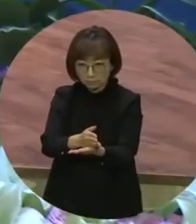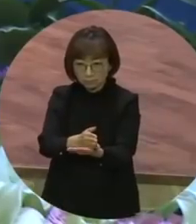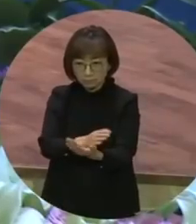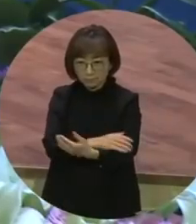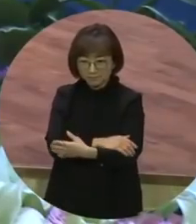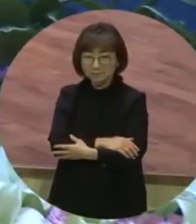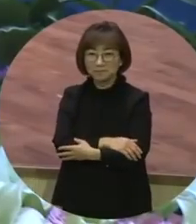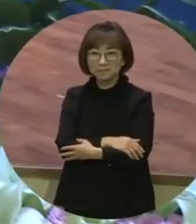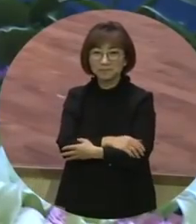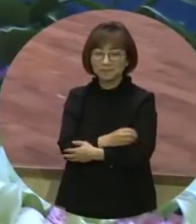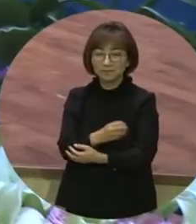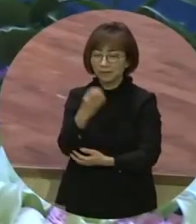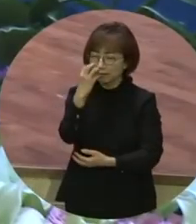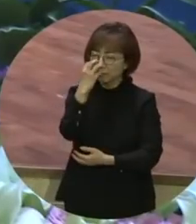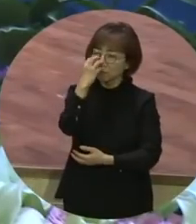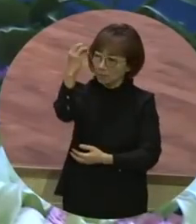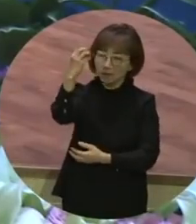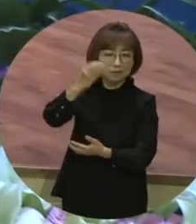가정스럽게 끝이 없어요.